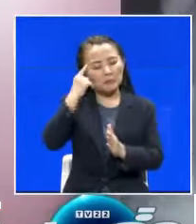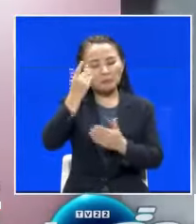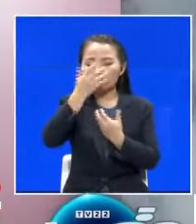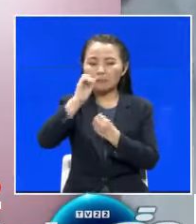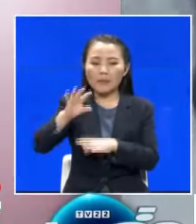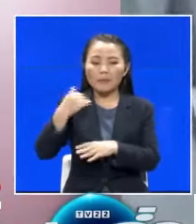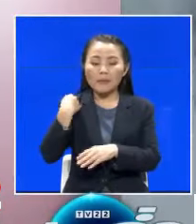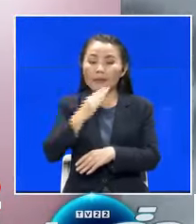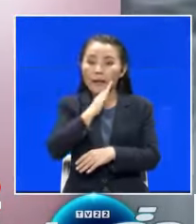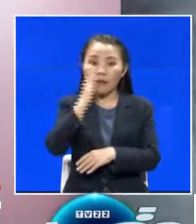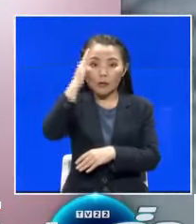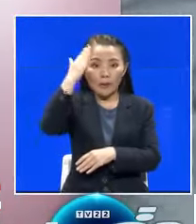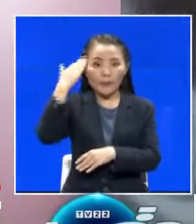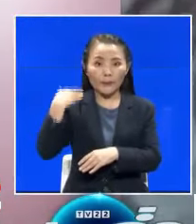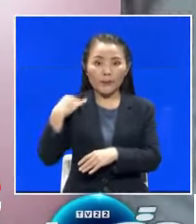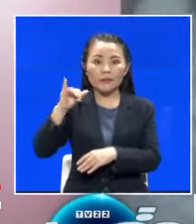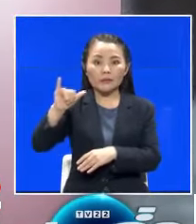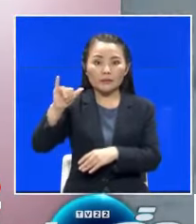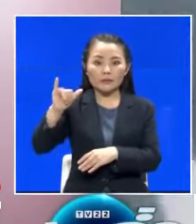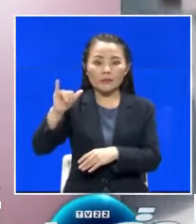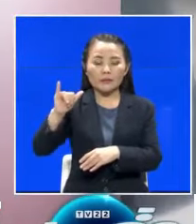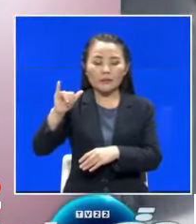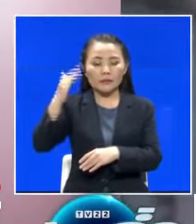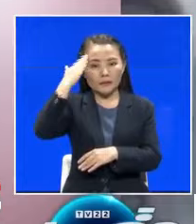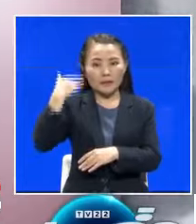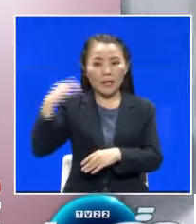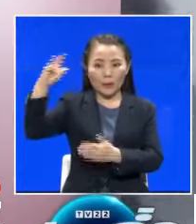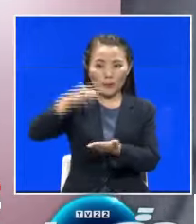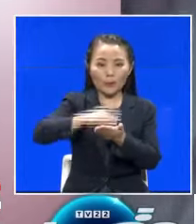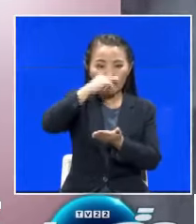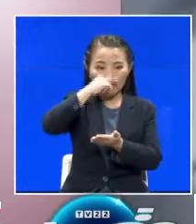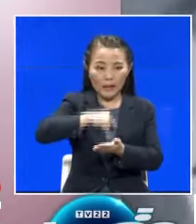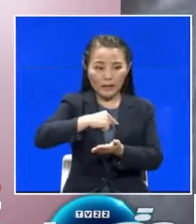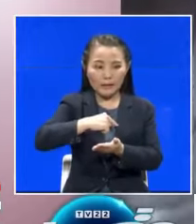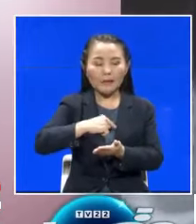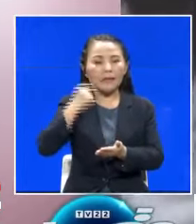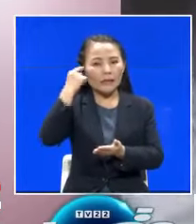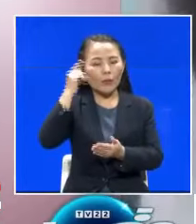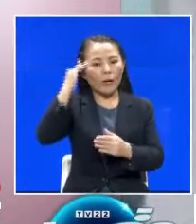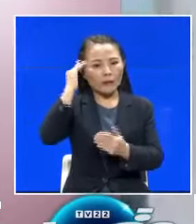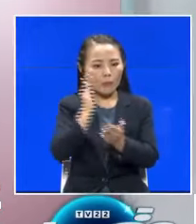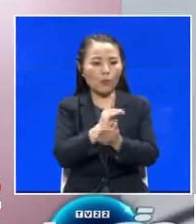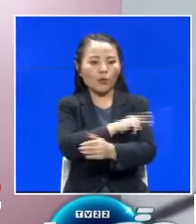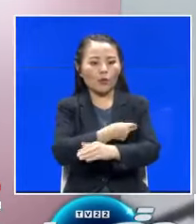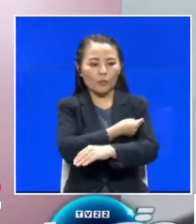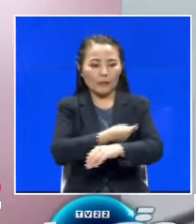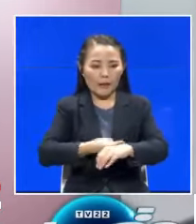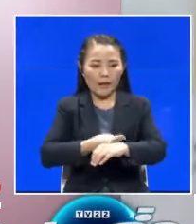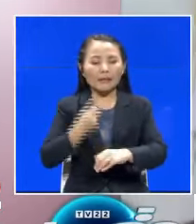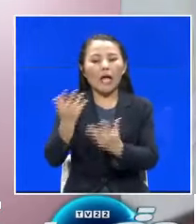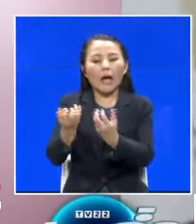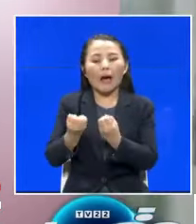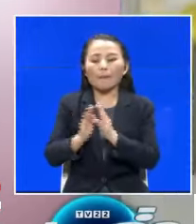กลับเข้าประเทศชั้น14โรงพยาบาลตำรวจก็คงพร้อมให้การต้อนรับผู้ป่วยโรคปัจจุบันทันด่วนรายใหม่แทนคุณทักษิณด้วย